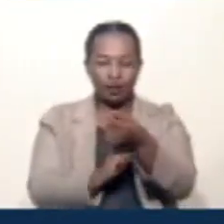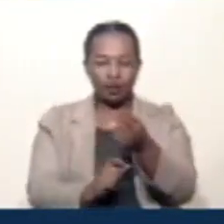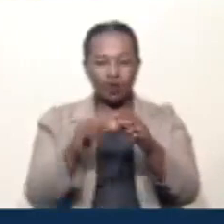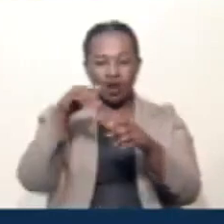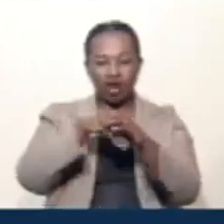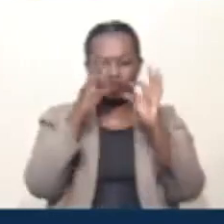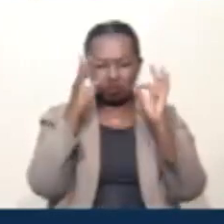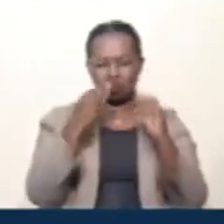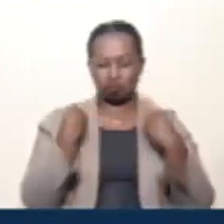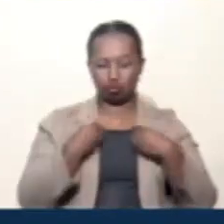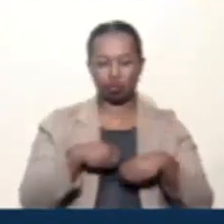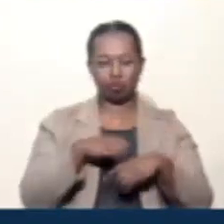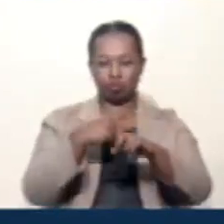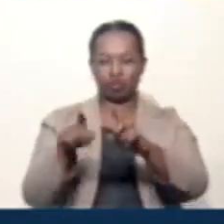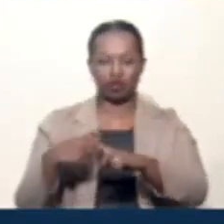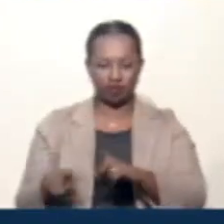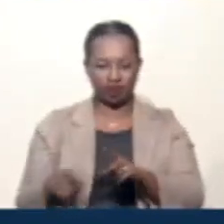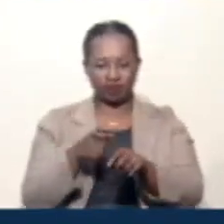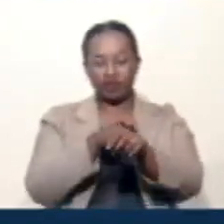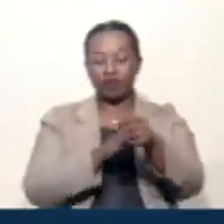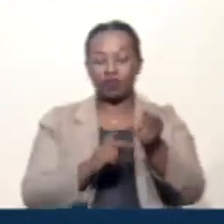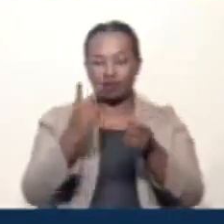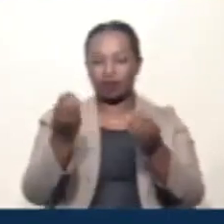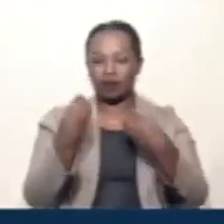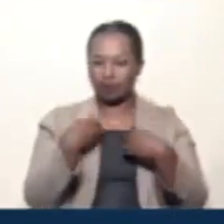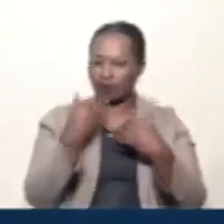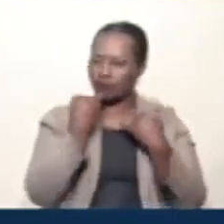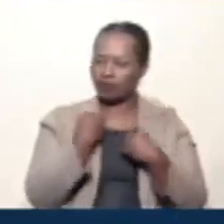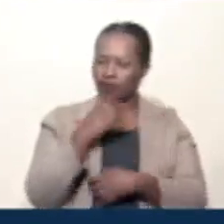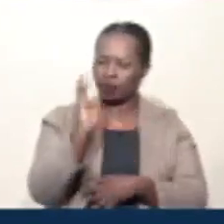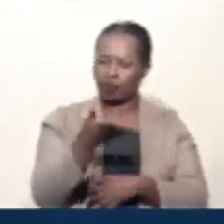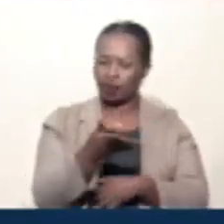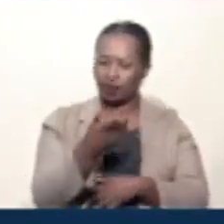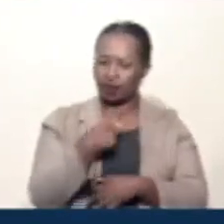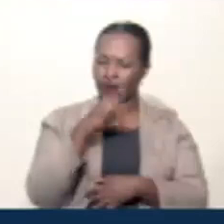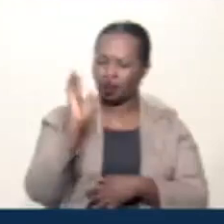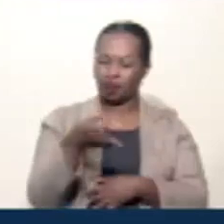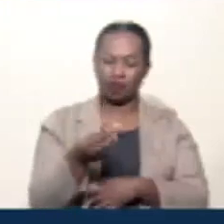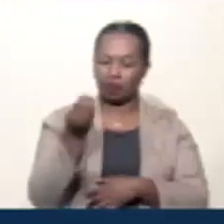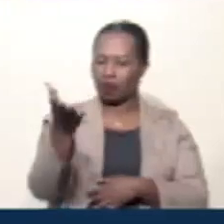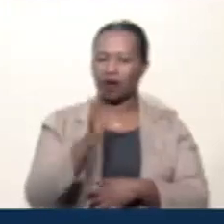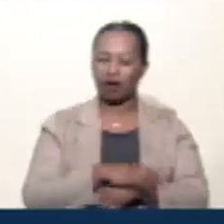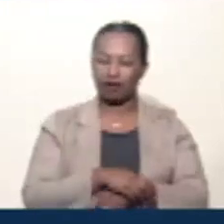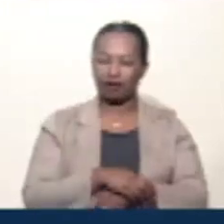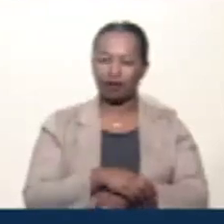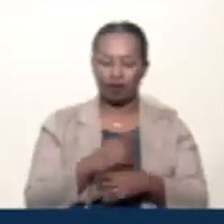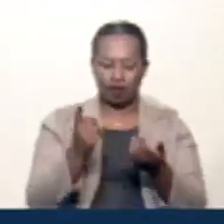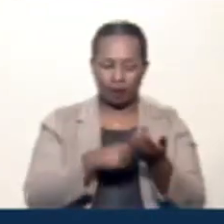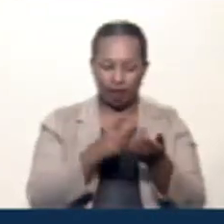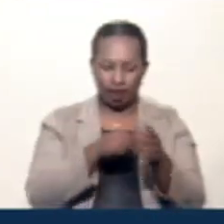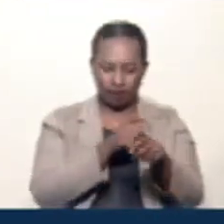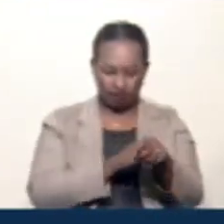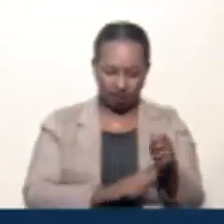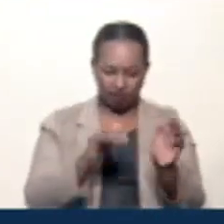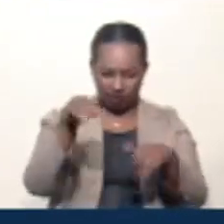Amasaro abiri barayampaye, barambwira bati ni 5,000. 5,000 nahise mbibaha, amaze kubibaha nkora ya masaro njya